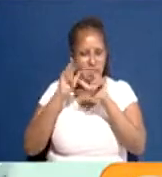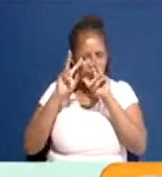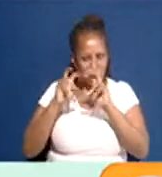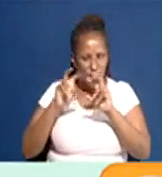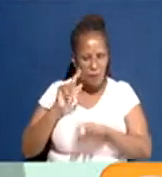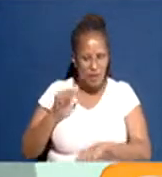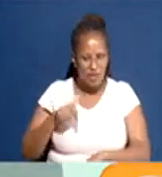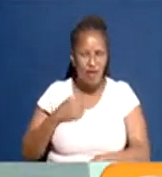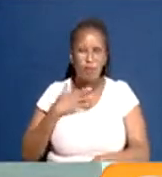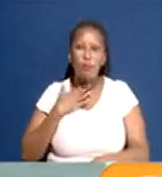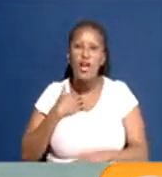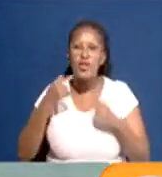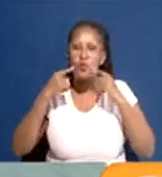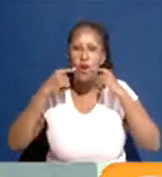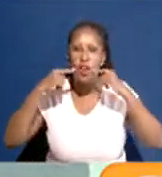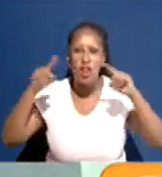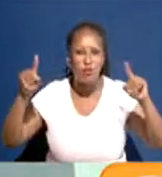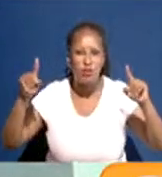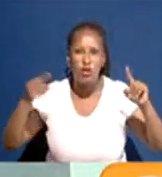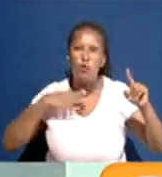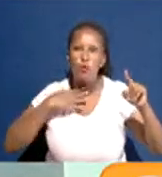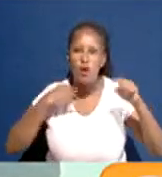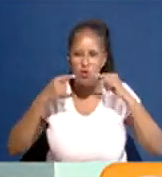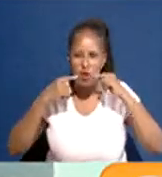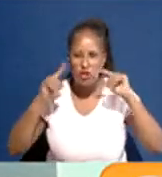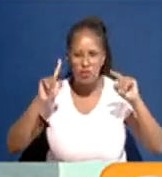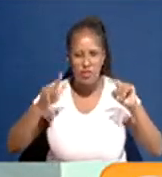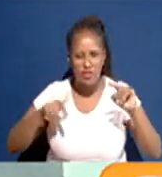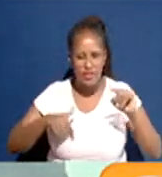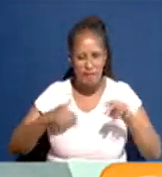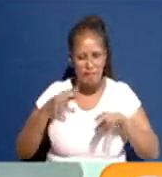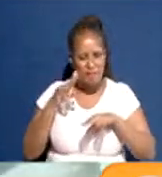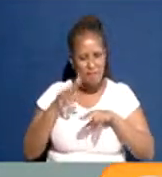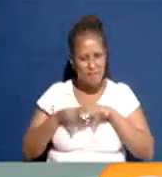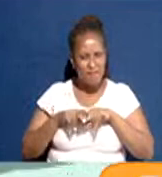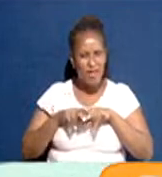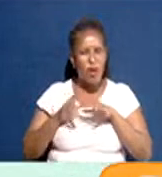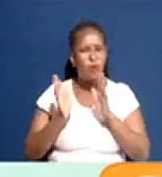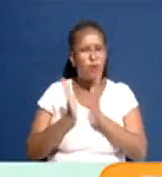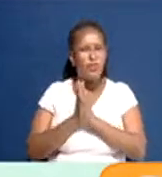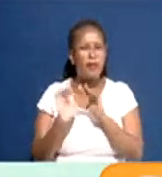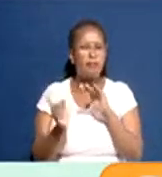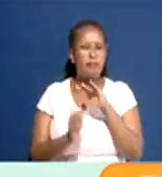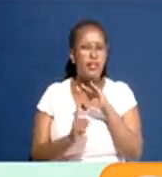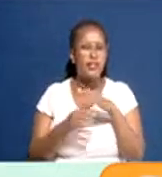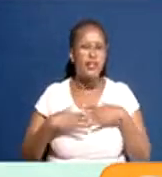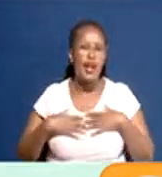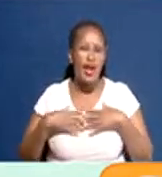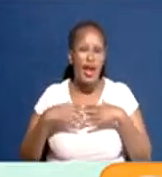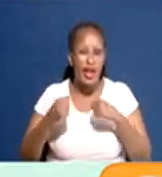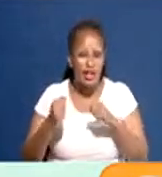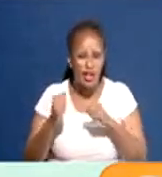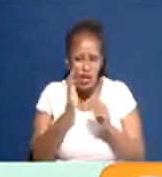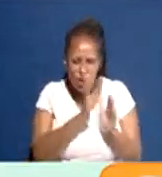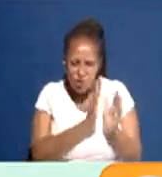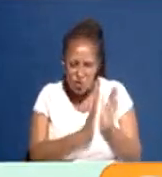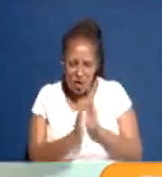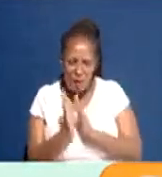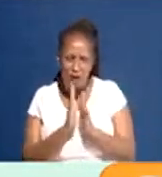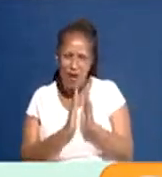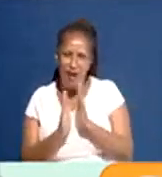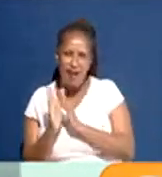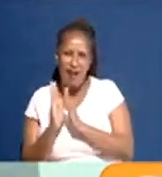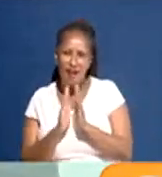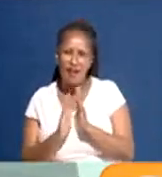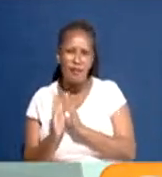Mimi nataka niwatangazie hivi. Nimeketi chini na wizara yetu ya afya, tumepanga ile mpango tulikuwa